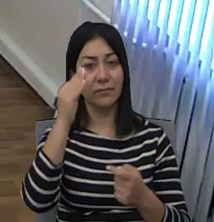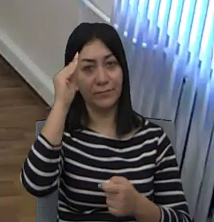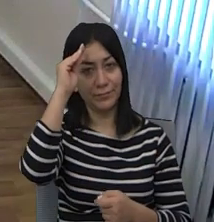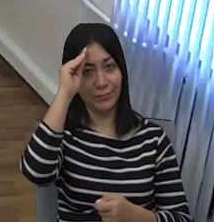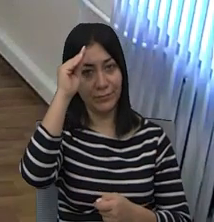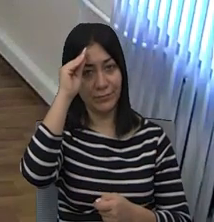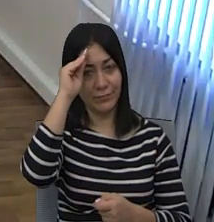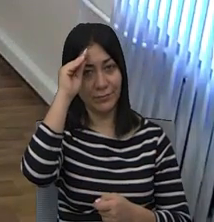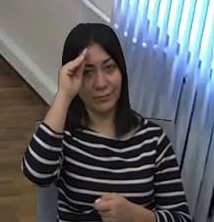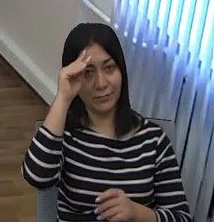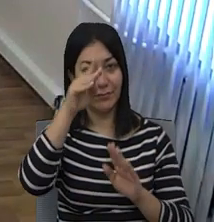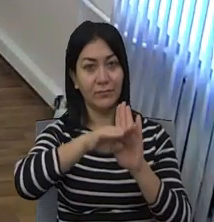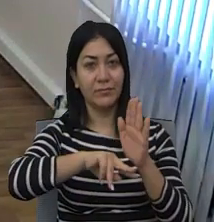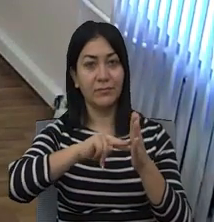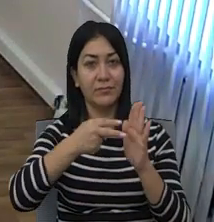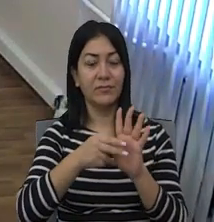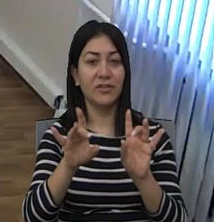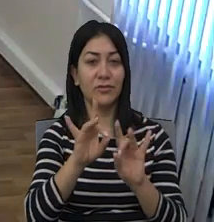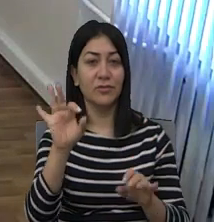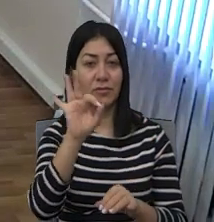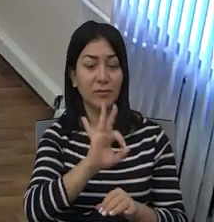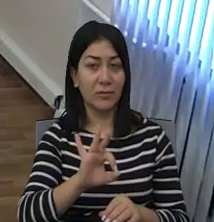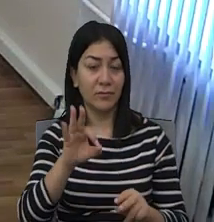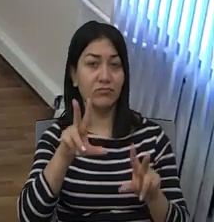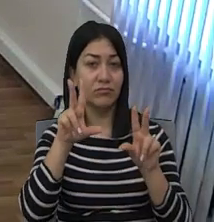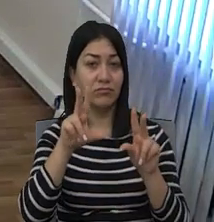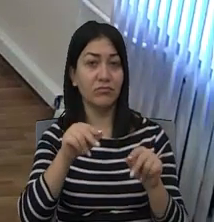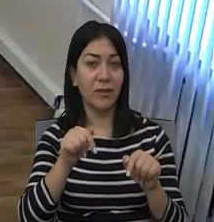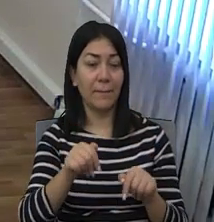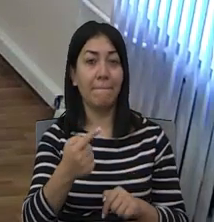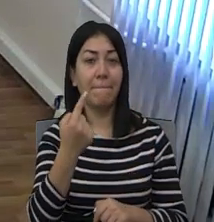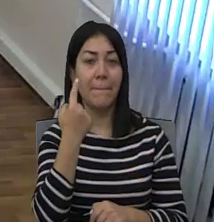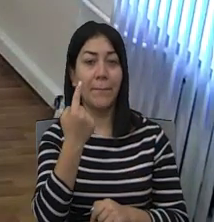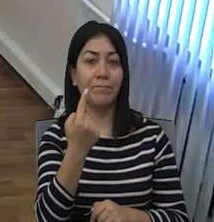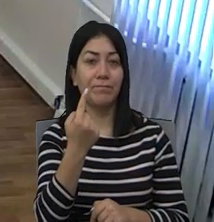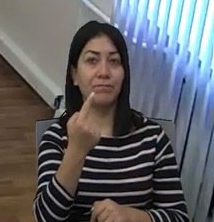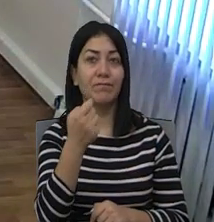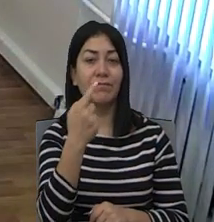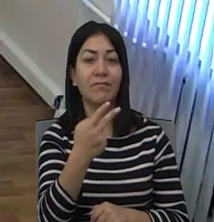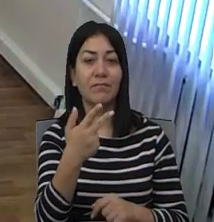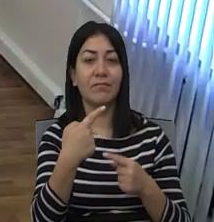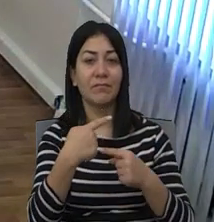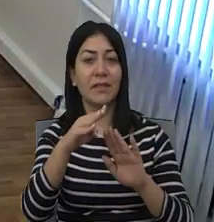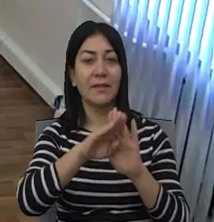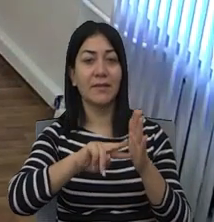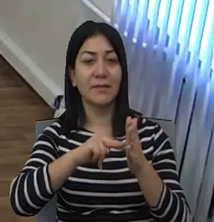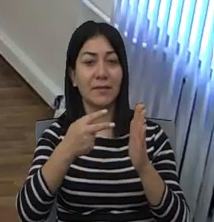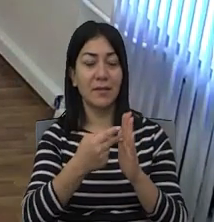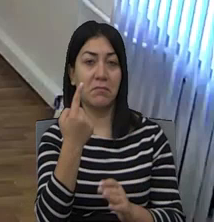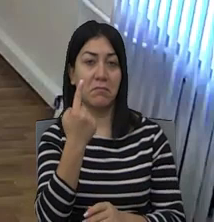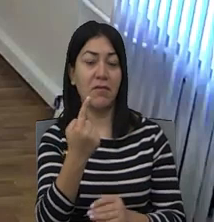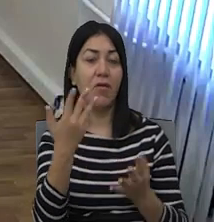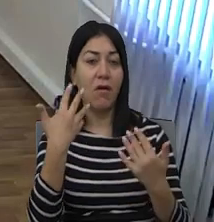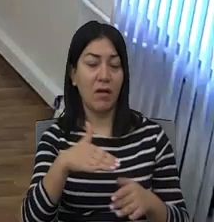լայն համատեքստում այս ծրագիրը ներկայացնելու համար պետք է նշեմ, որ սա մեկն է այն մի քանի ծրագրերից, որոնք մենք արդեն